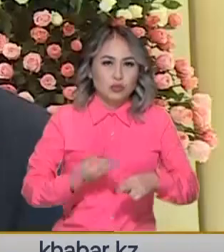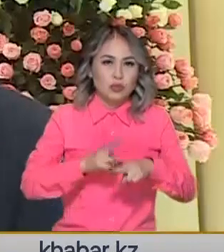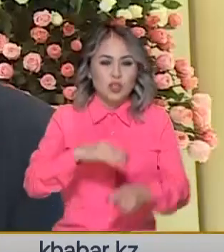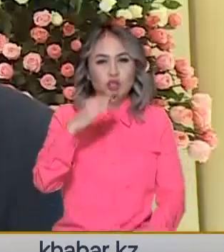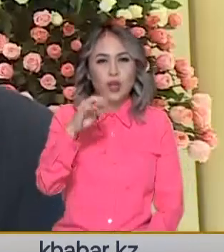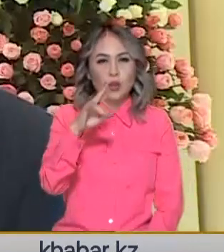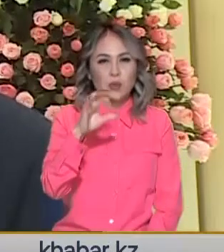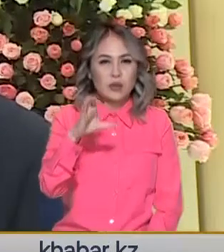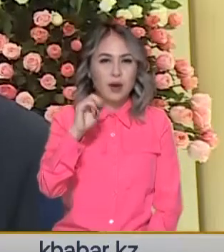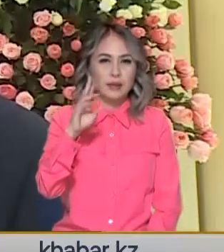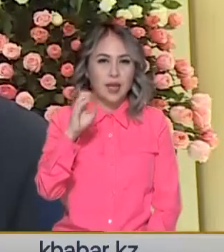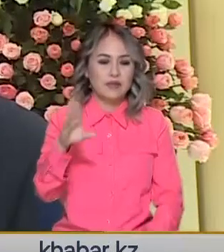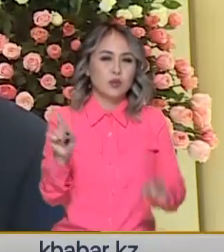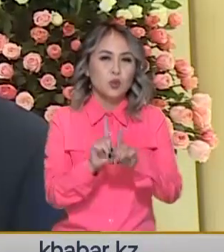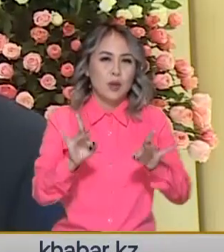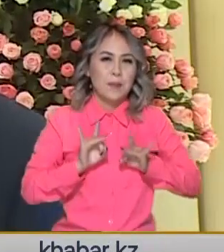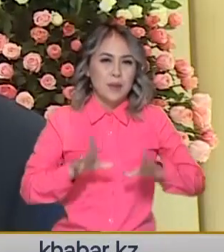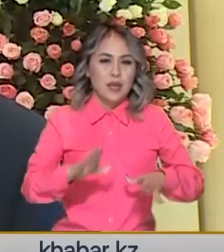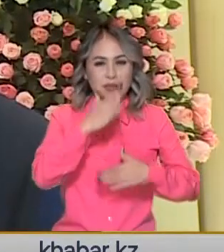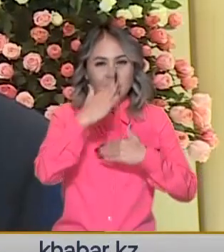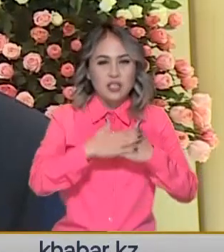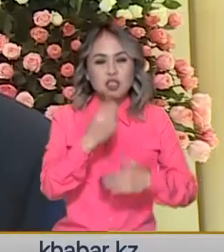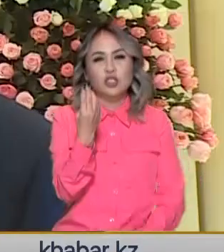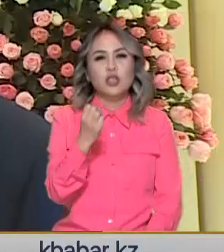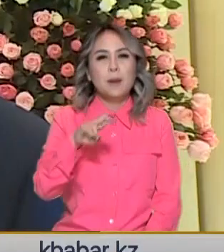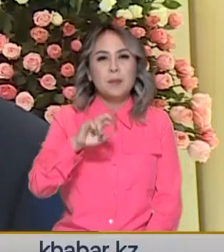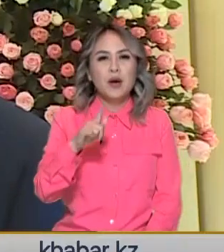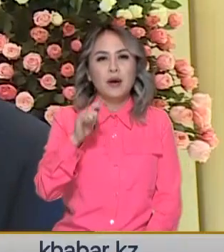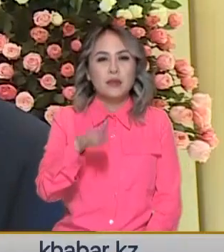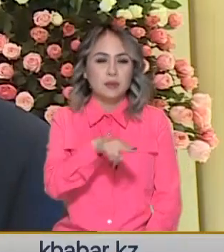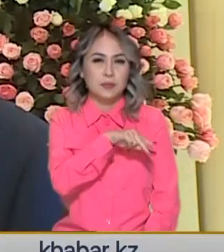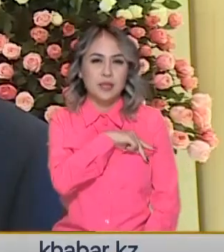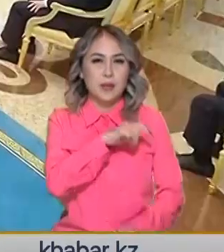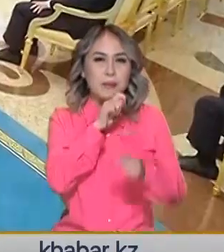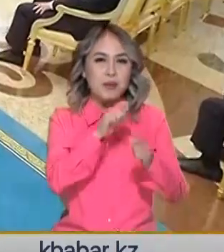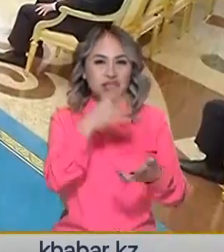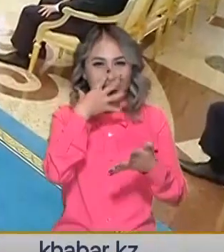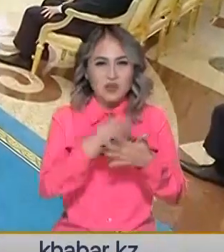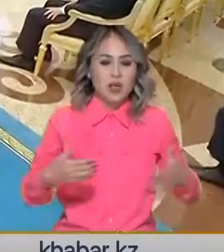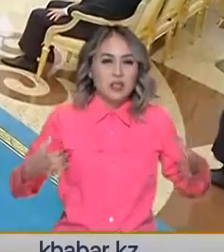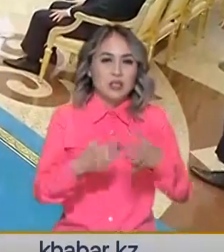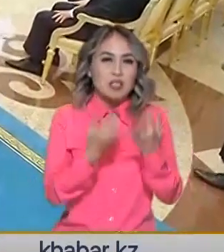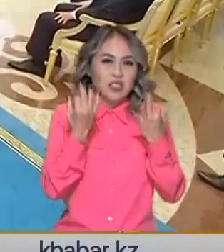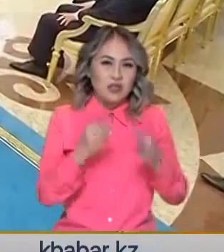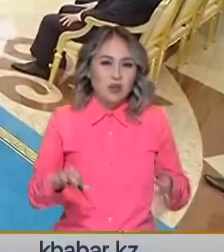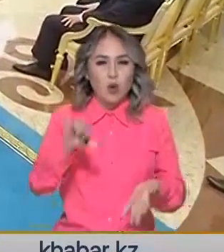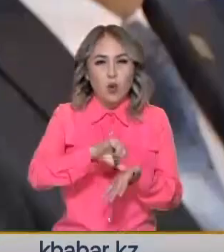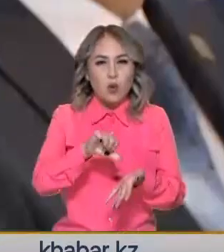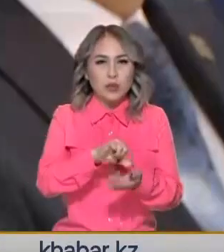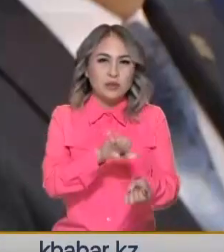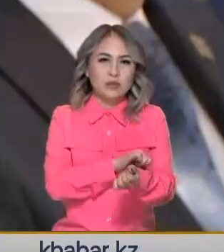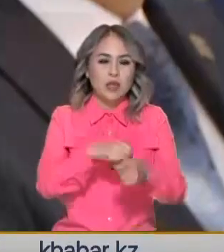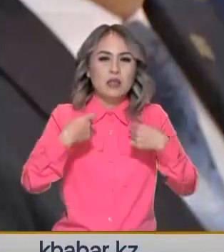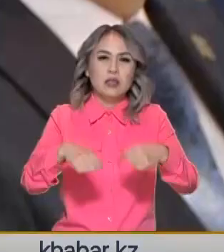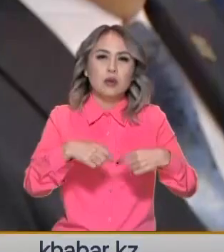Жандос Ақтаев та мереке қарсаңында шапағат медалімен марапатталды. Жандос өзі қатарлы еріктілермен бірге есірткі